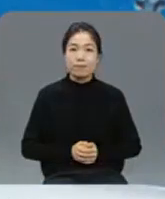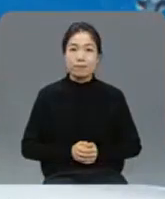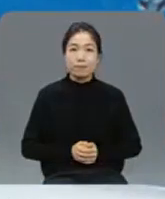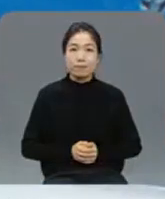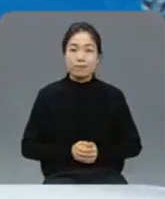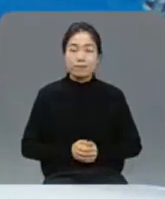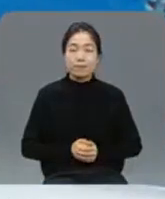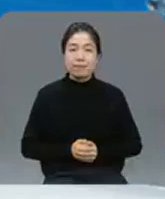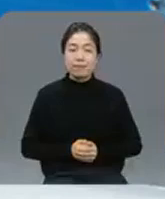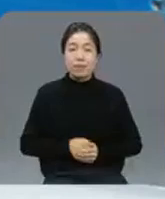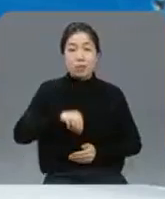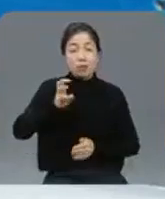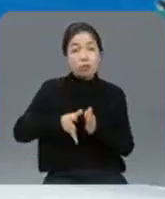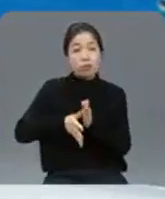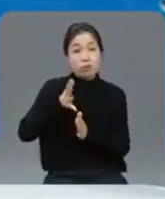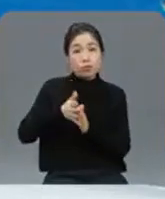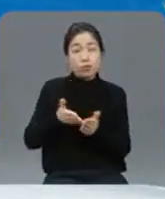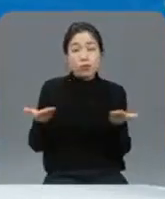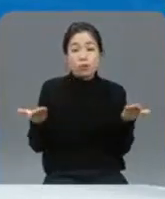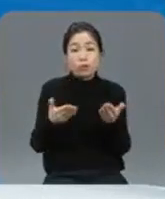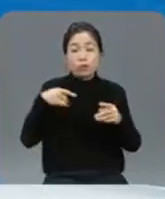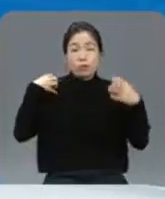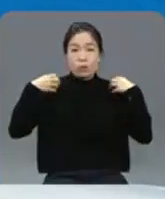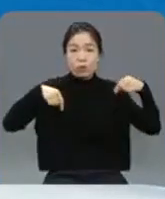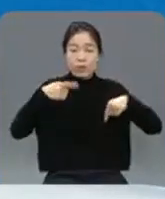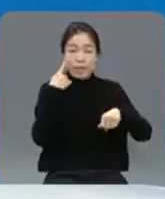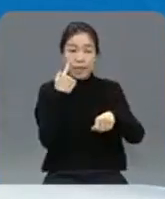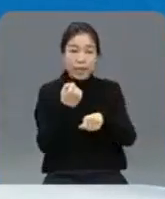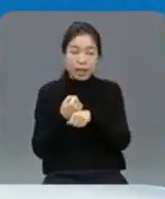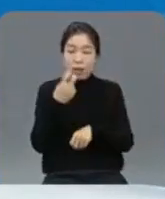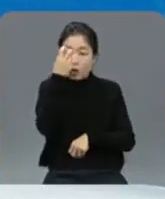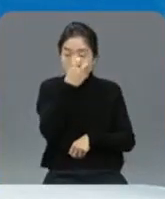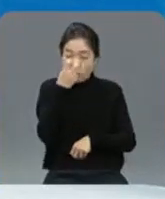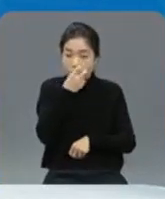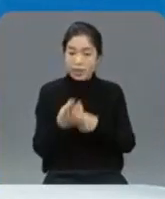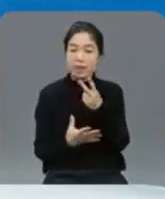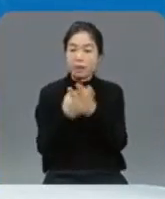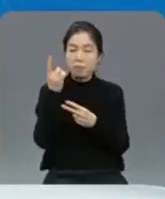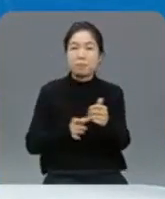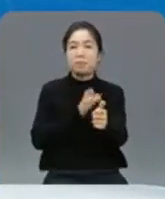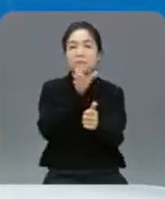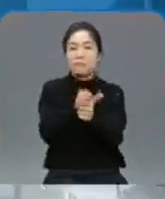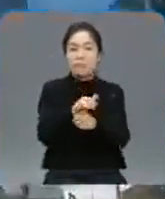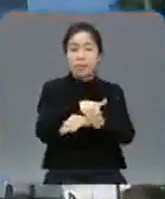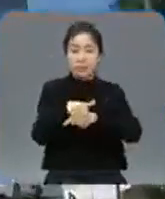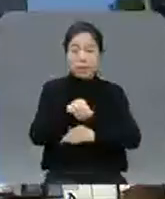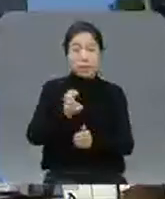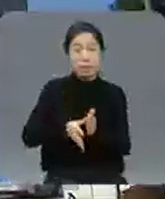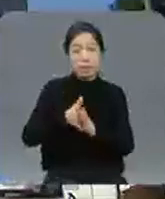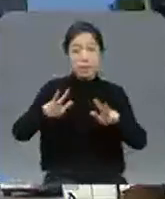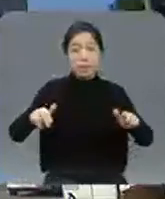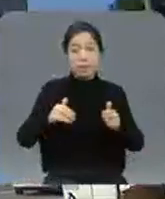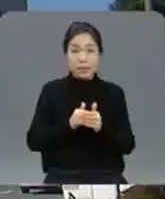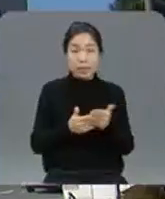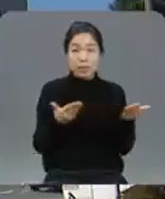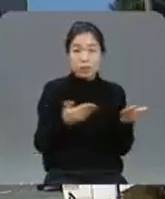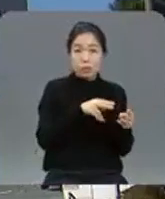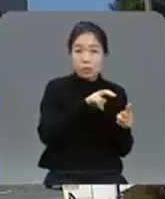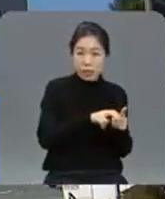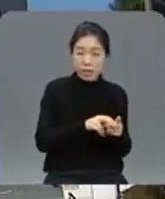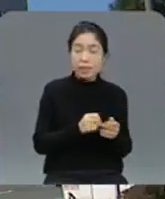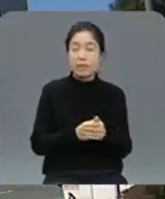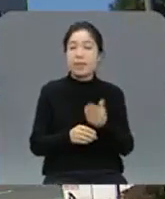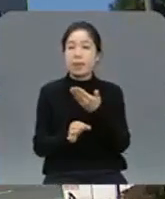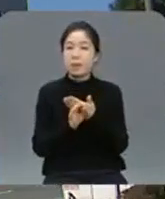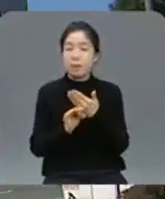판결했습니다 광주시가 노동 정책 연구와 조사 업무를 통합 이관합니다 광주시는 그동안 노동 센터와